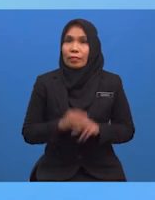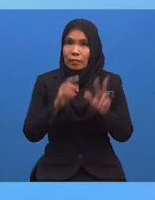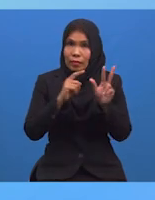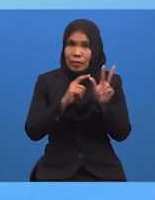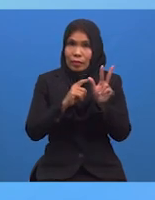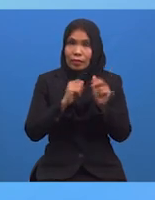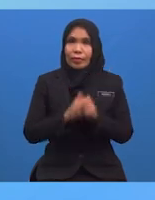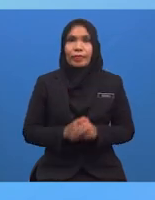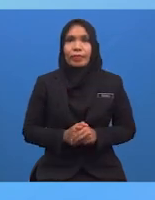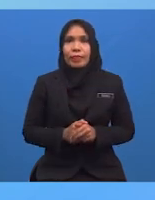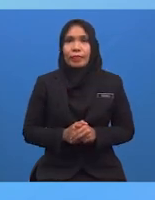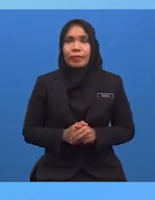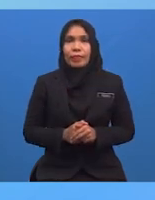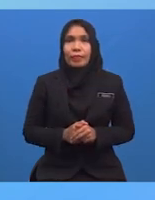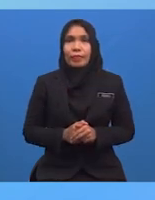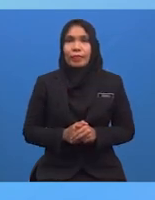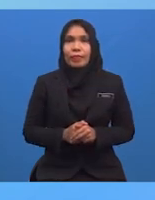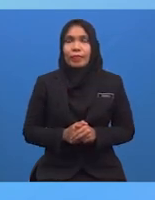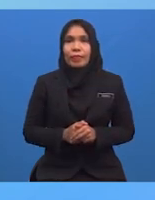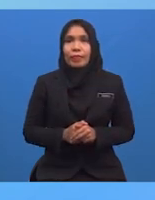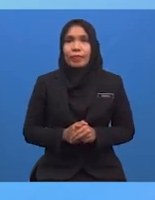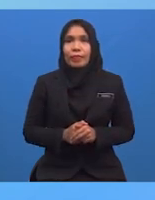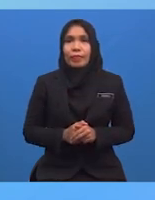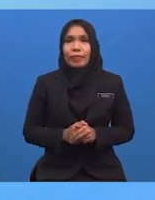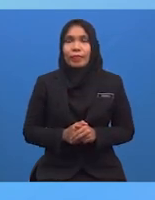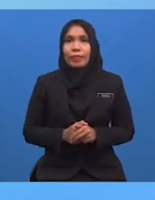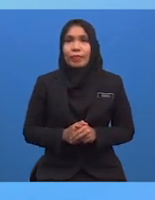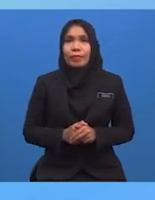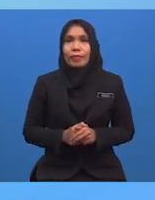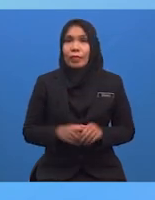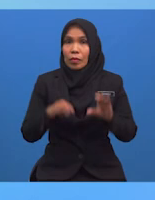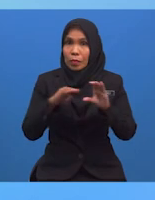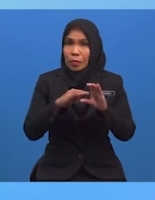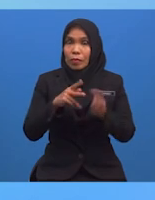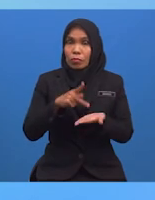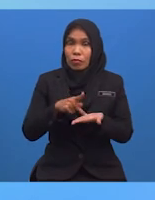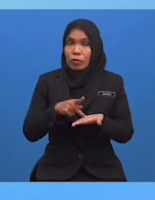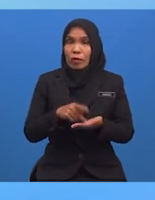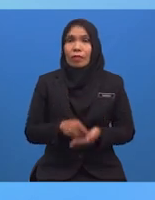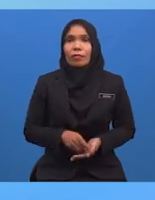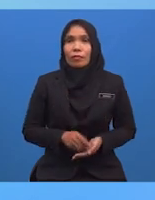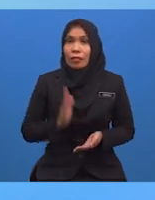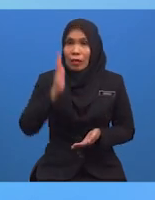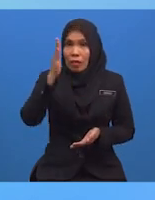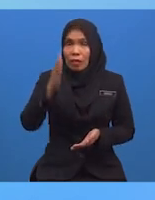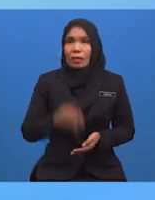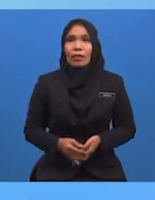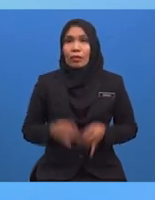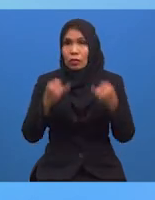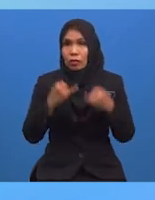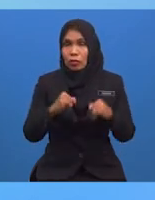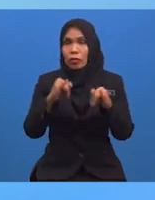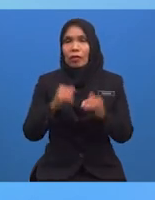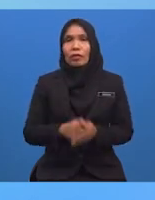Ketiga, operasi pasaran terbuka di mana bank pusat akan menjual surat-surat jaminan